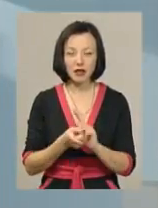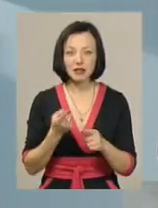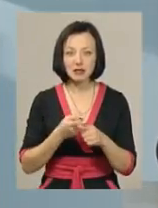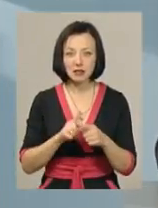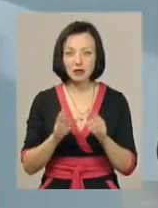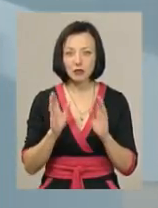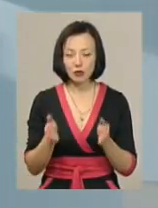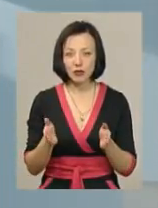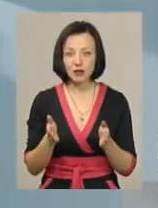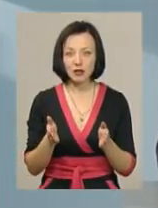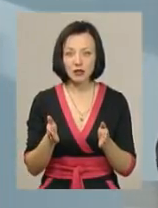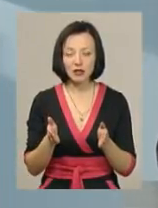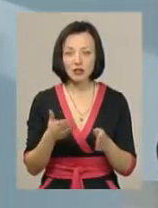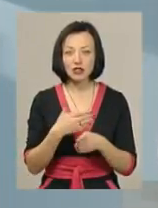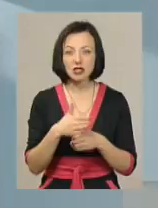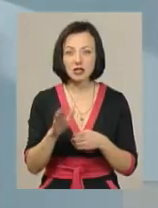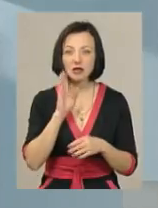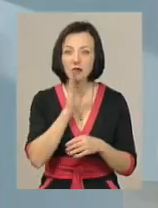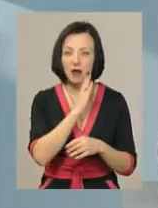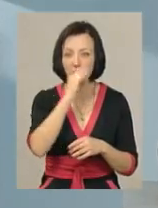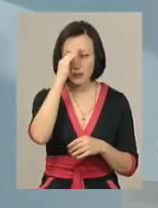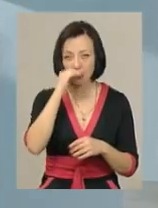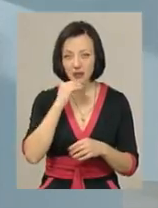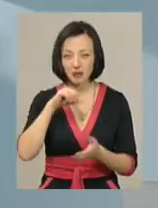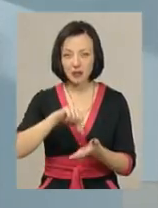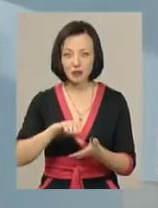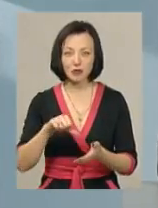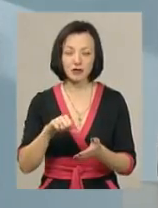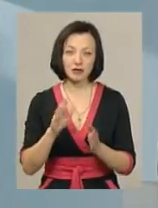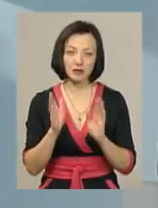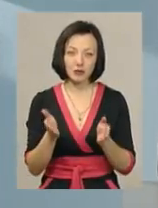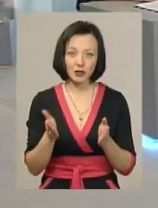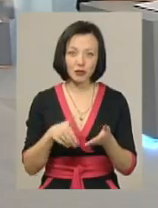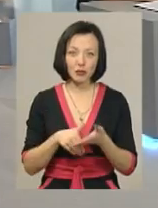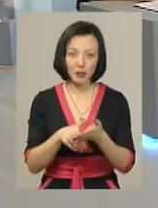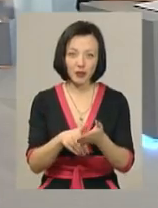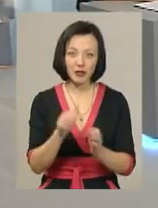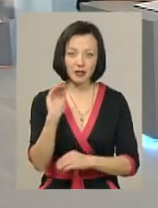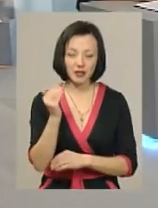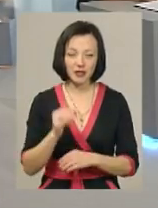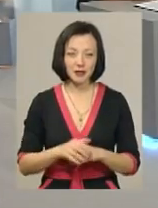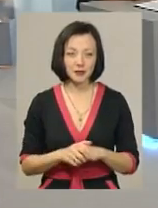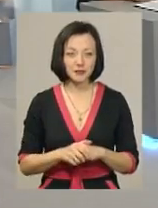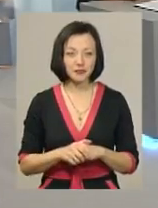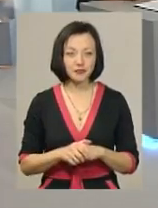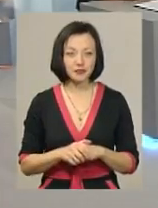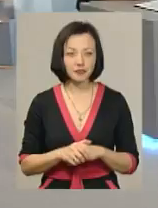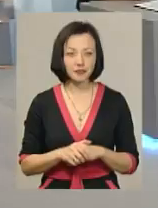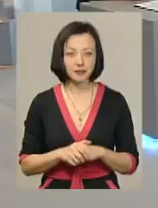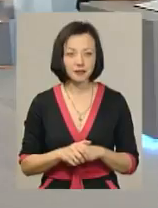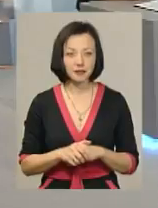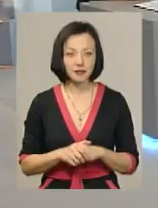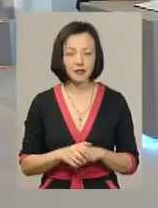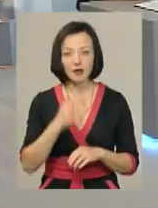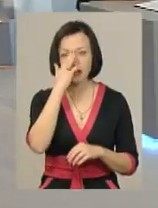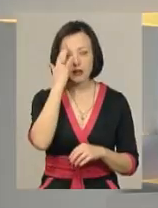буде якби частинка мами татом частинка присутності яка буде допомагати дитині тобто А якщо е Я